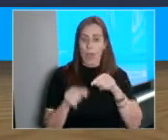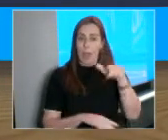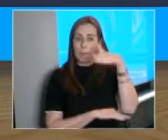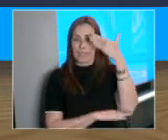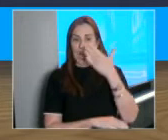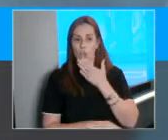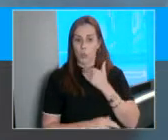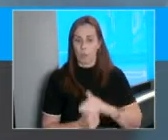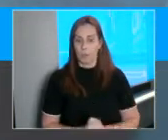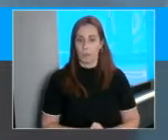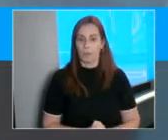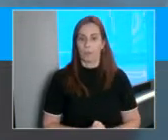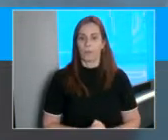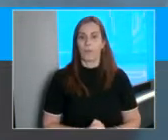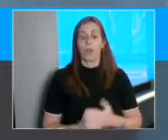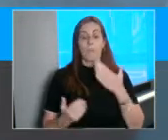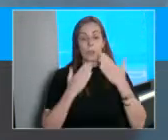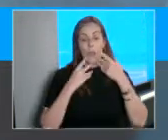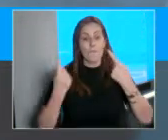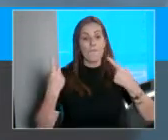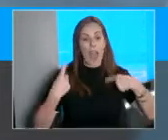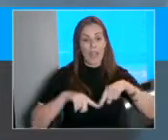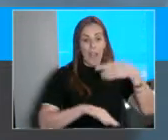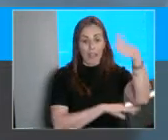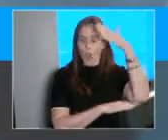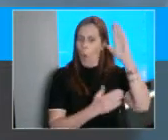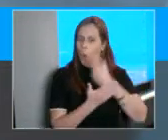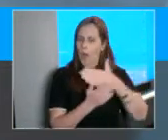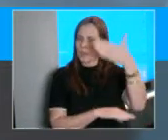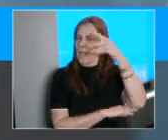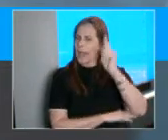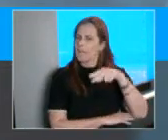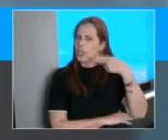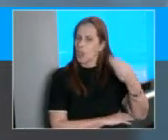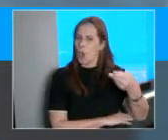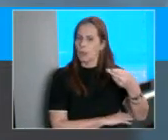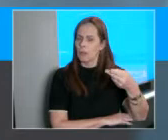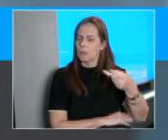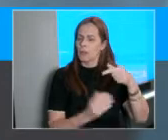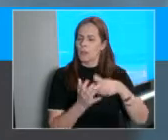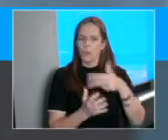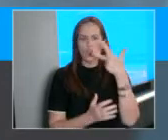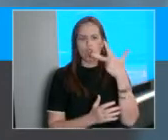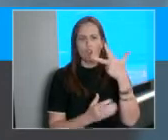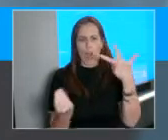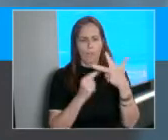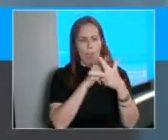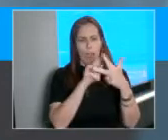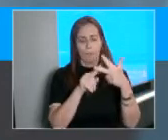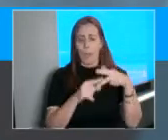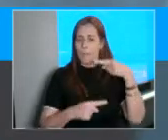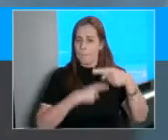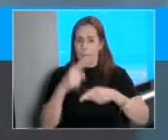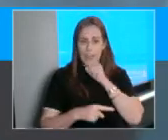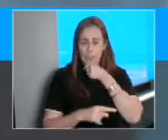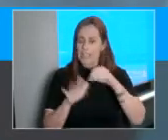המדינה היהודית. בדיוני ועדת הדגל, הוחלט כי הדגל חייב להיות מושתת על שלושה עקרונות: